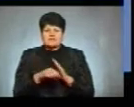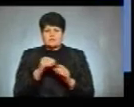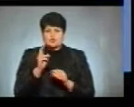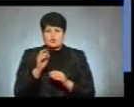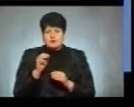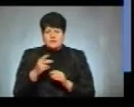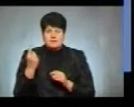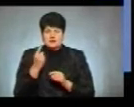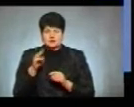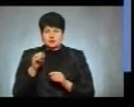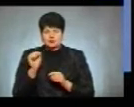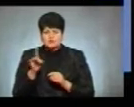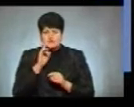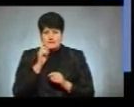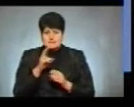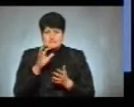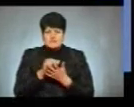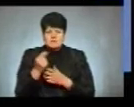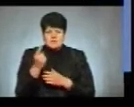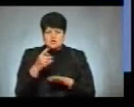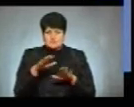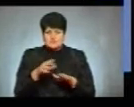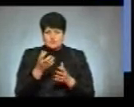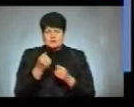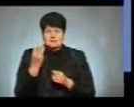першому турі, за даними ЦВК, Зеленський зайняв перше місце. Він отримав